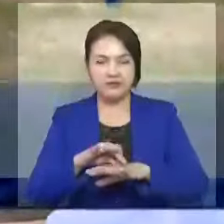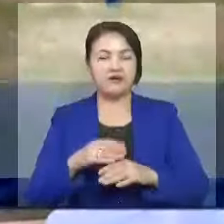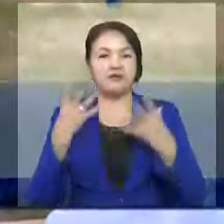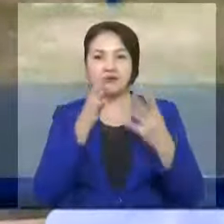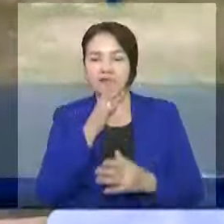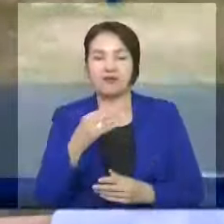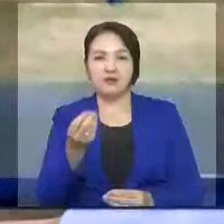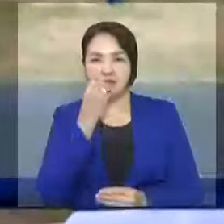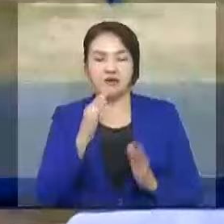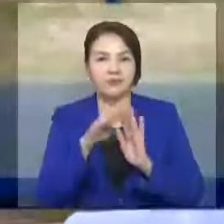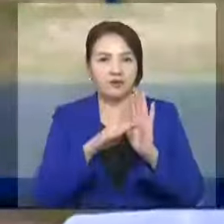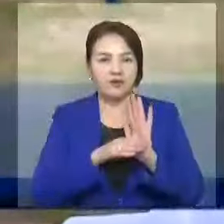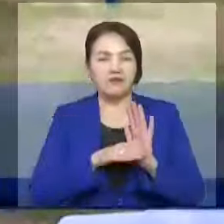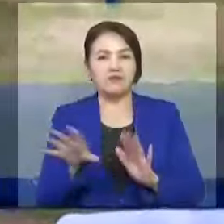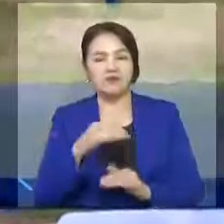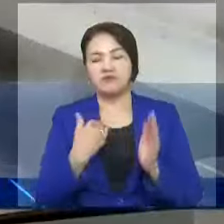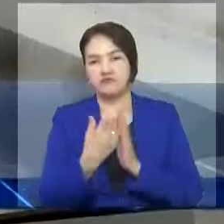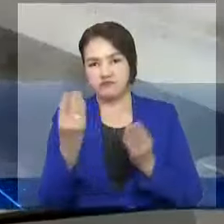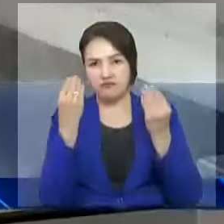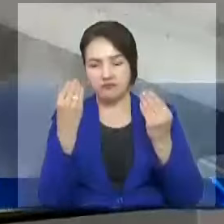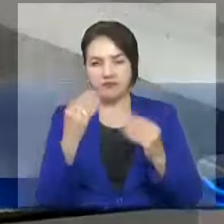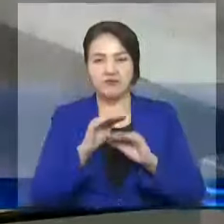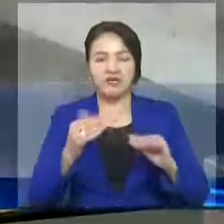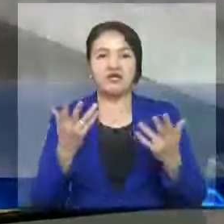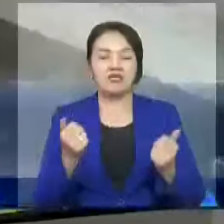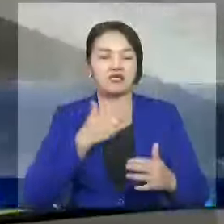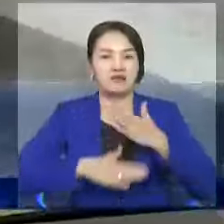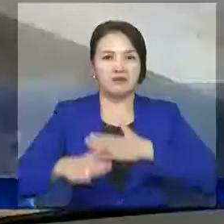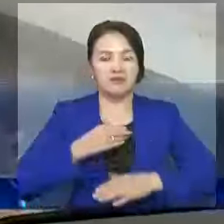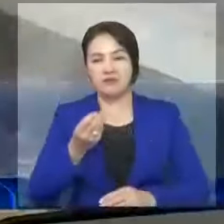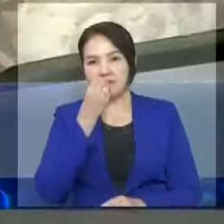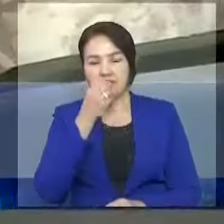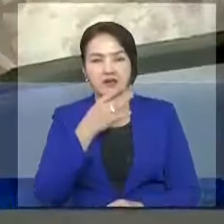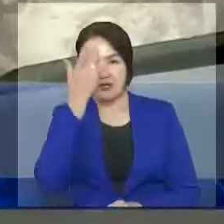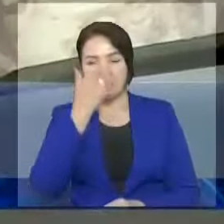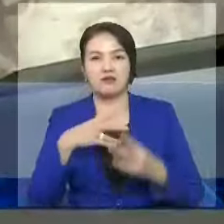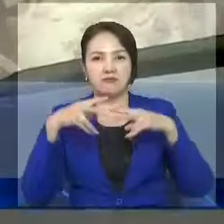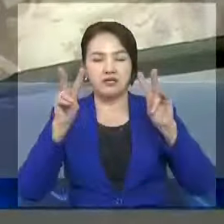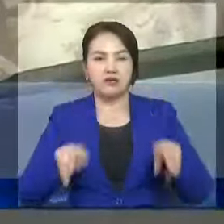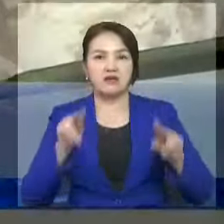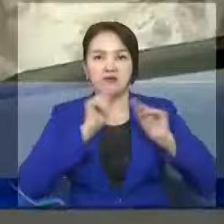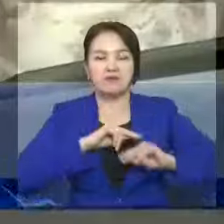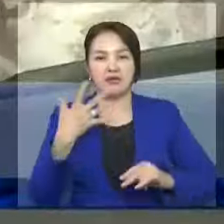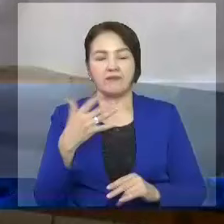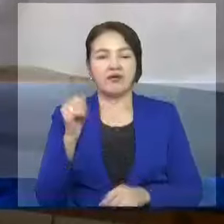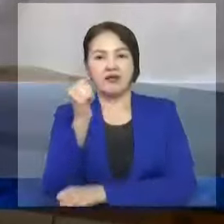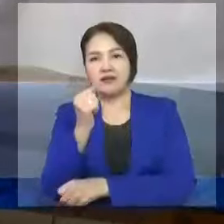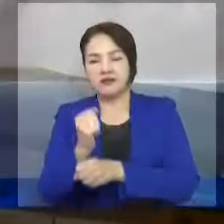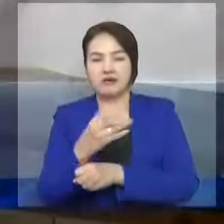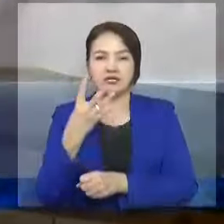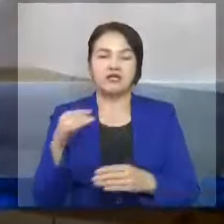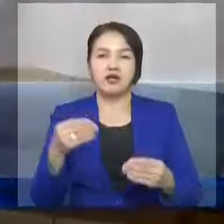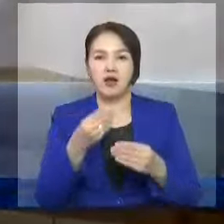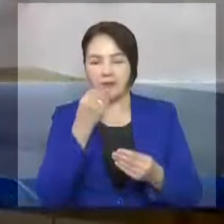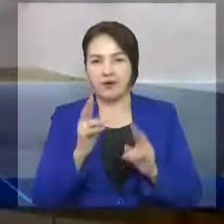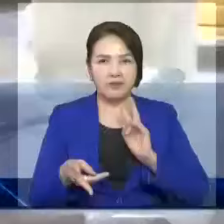Питание, развлекательные программы – все на высоте. Дети действительно довольны питанием в летнем лагере. Здесь работают 5 сотрудников, 4 повара